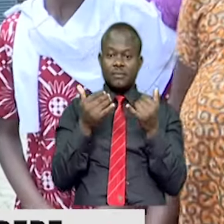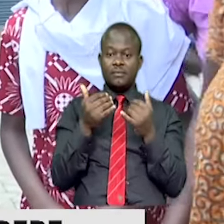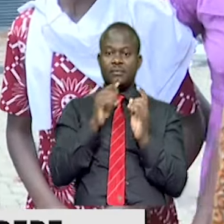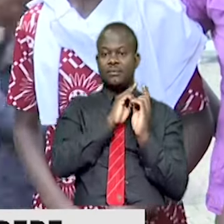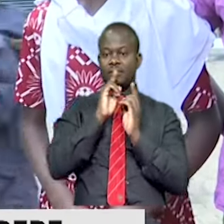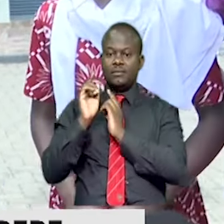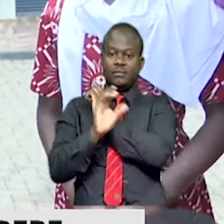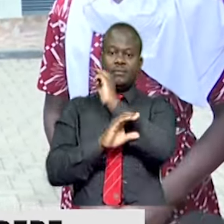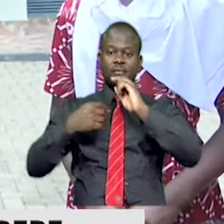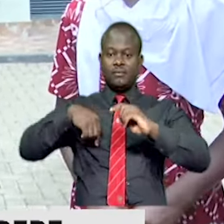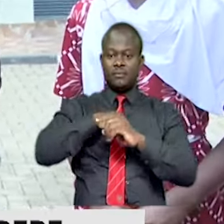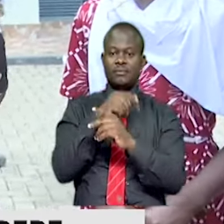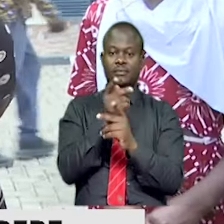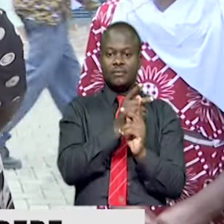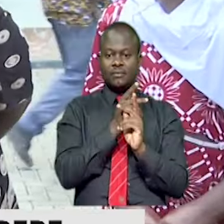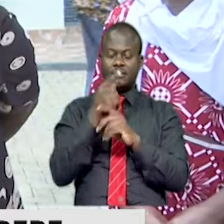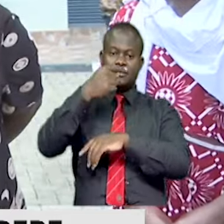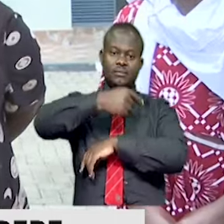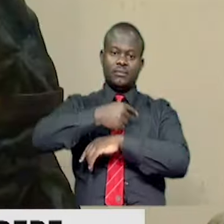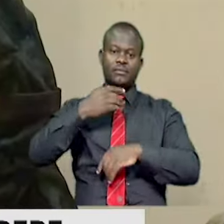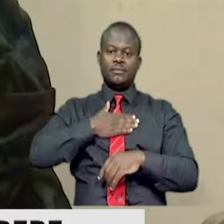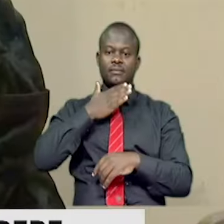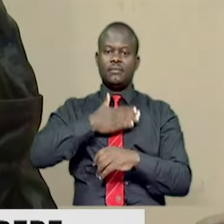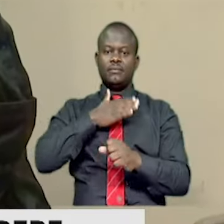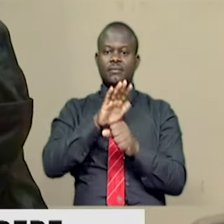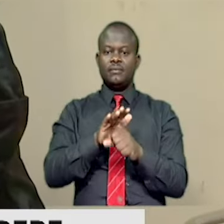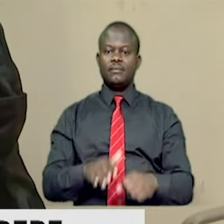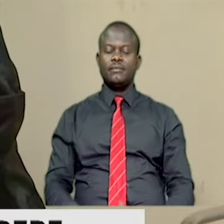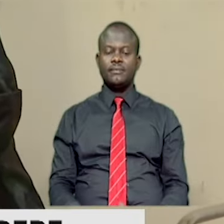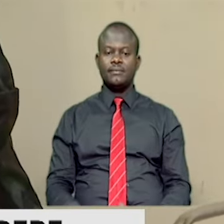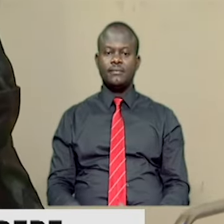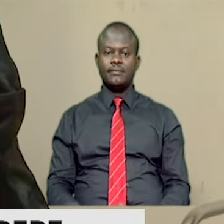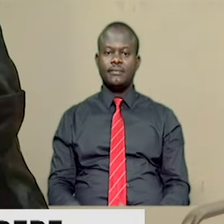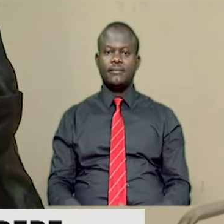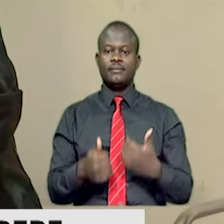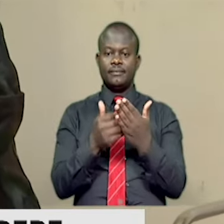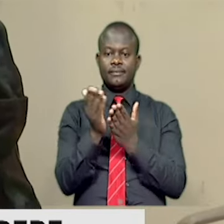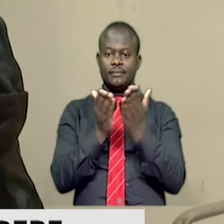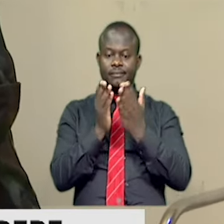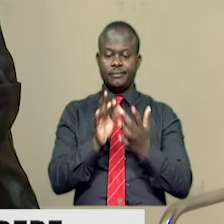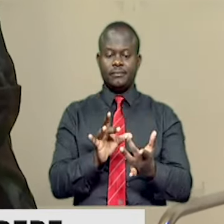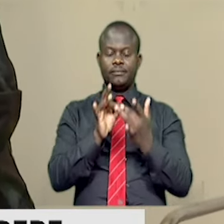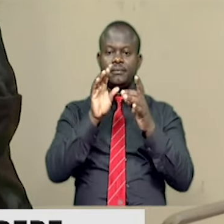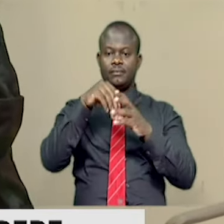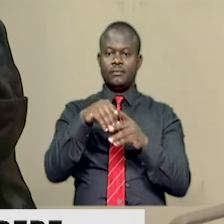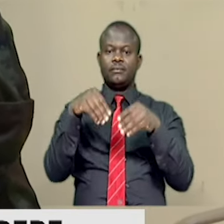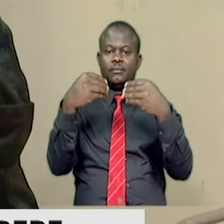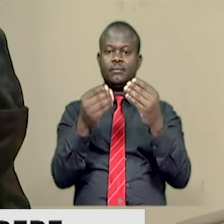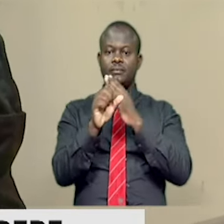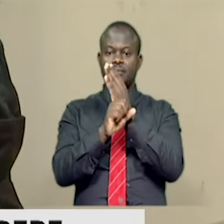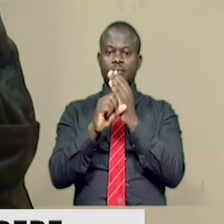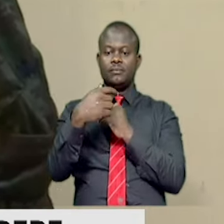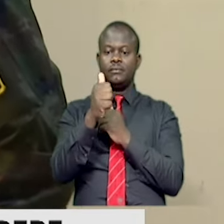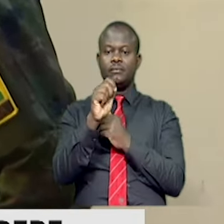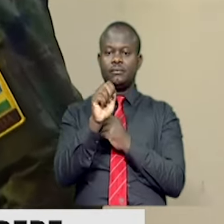z'igihugu cyacu zatwitayeho. Uyu munsi turumva twishimye. Izi serivisi by'umwihariko zirimo guhabwa mu mirenge ya